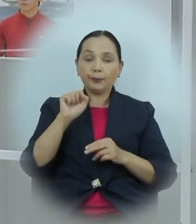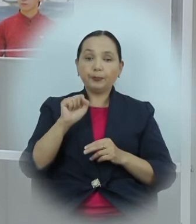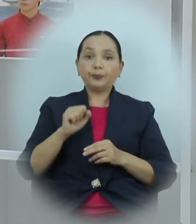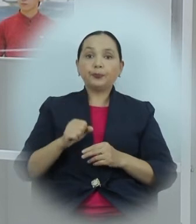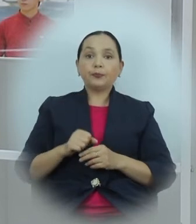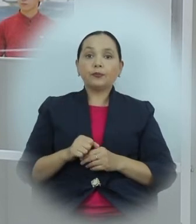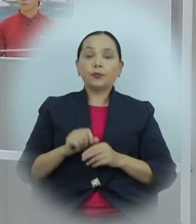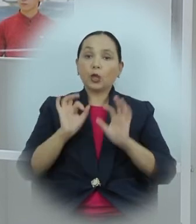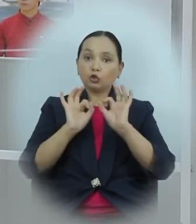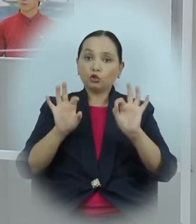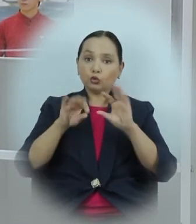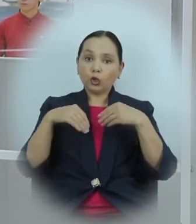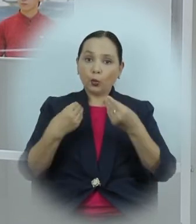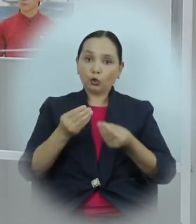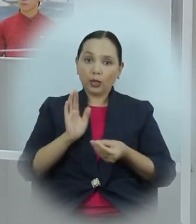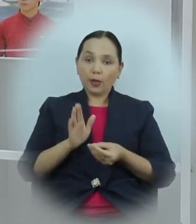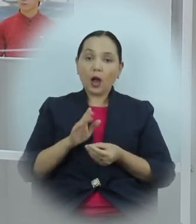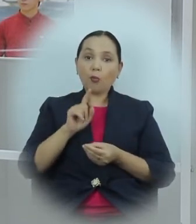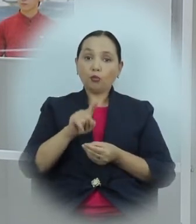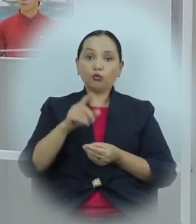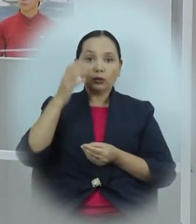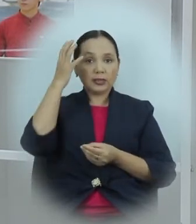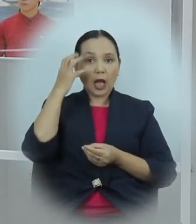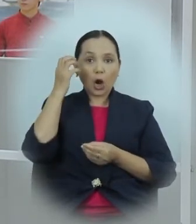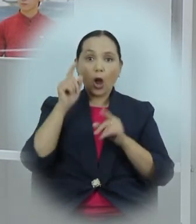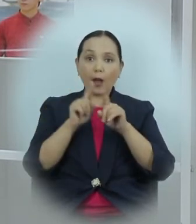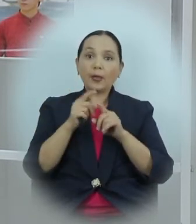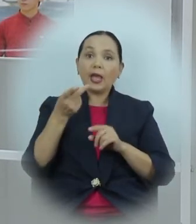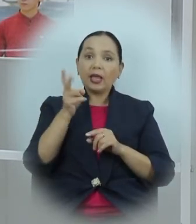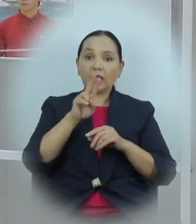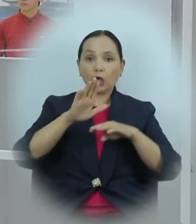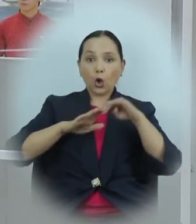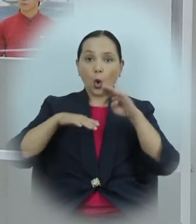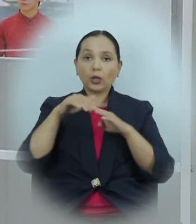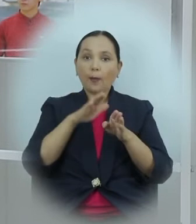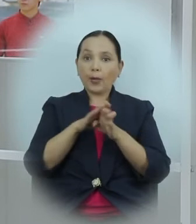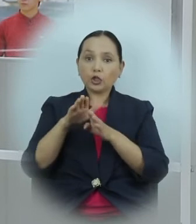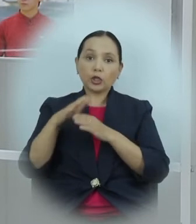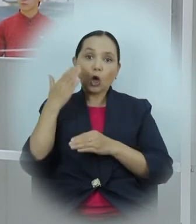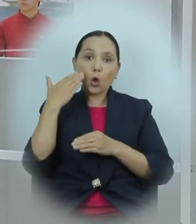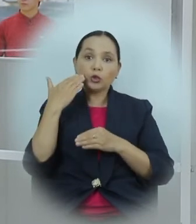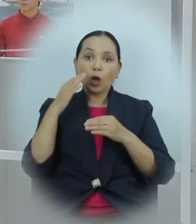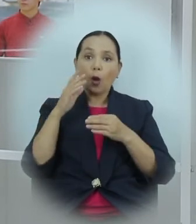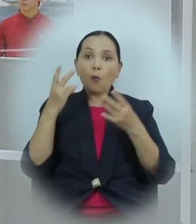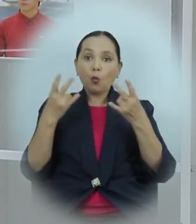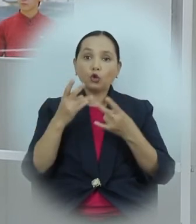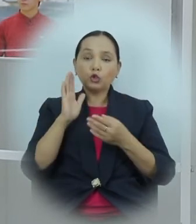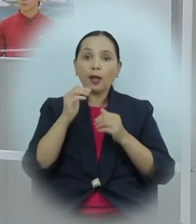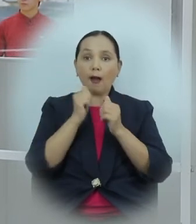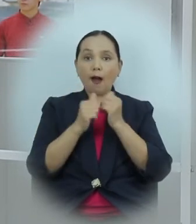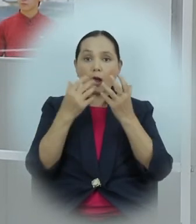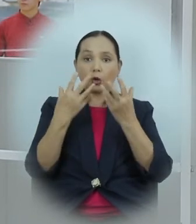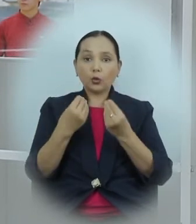Uni ham tushuntirib o'taman. Bu taroq ham ikki qo'lda bajarilish oson bo'lishi kerak. Har kuni